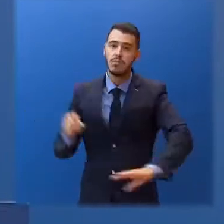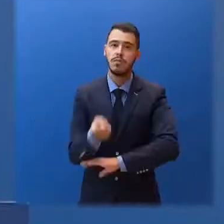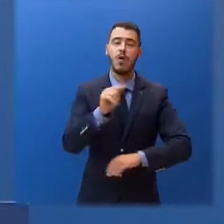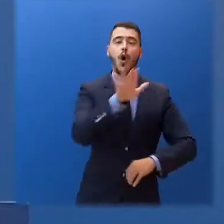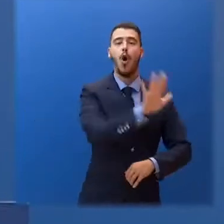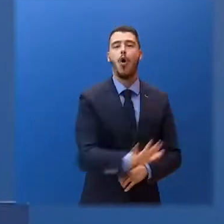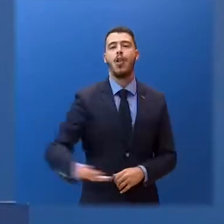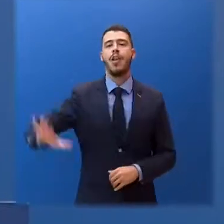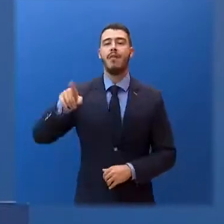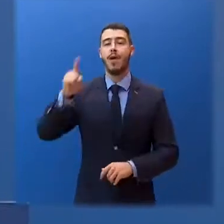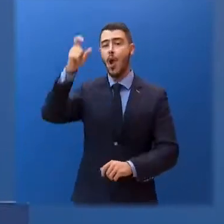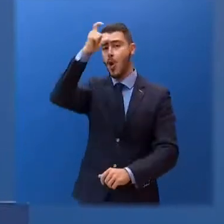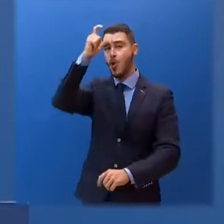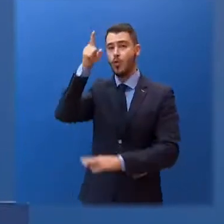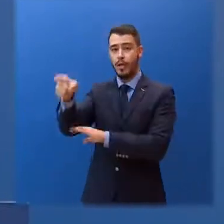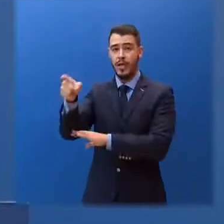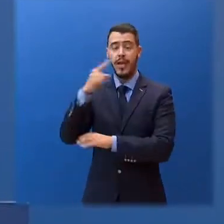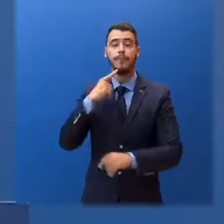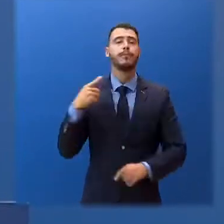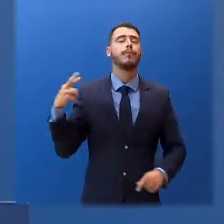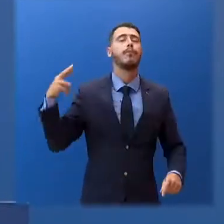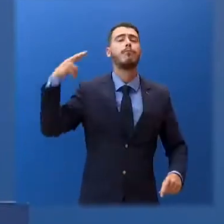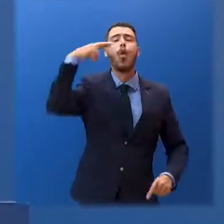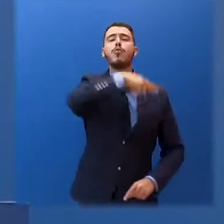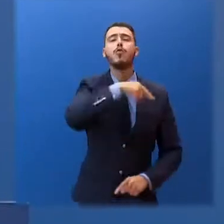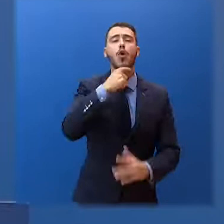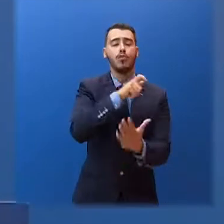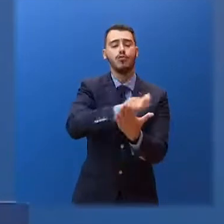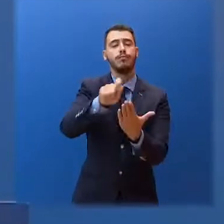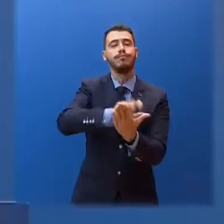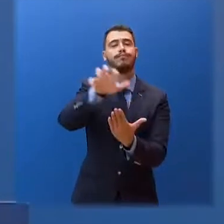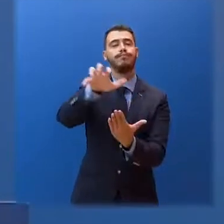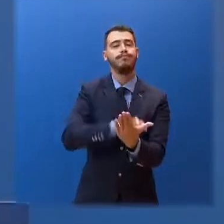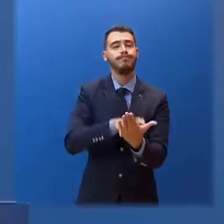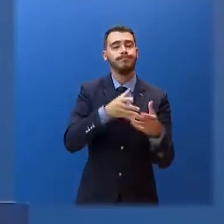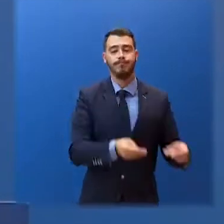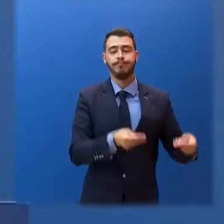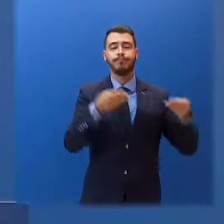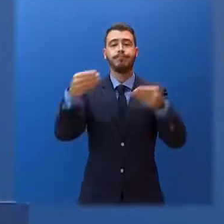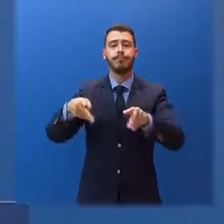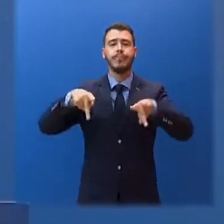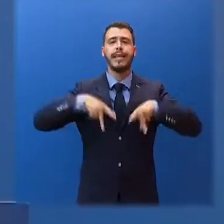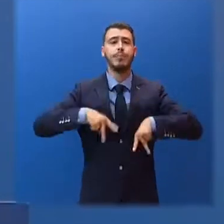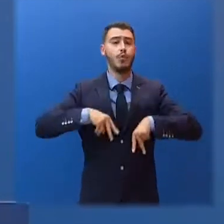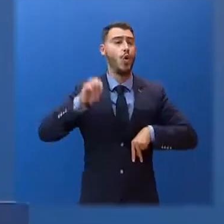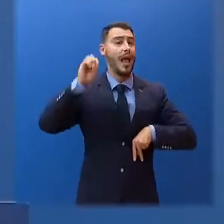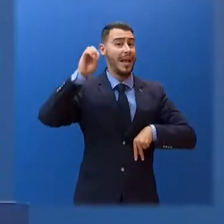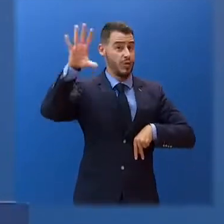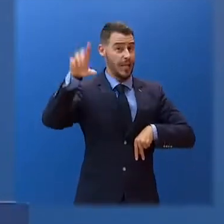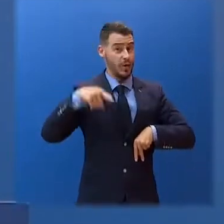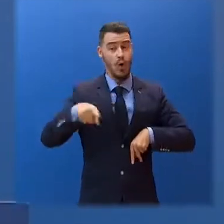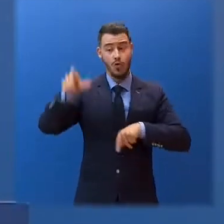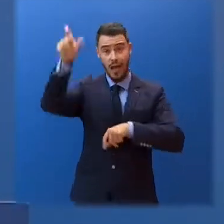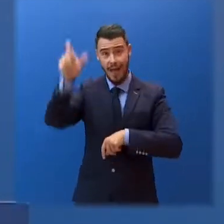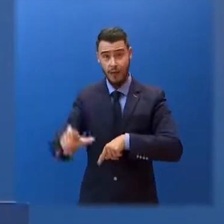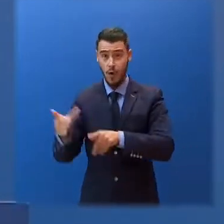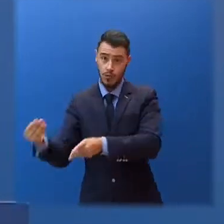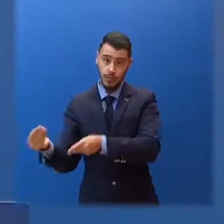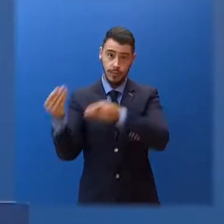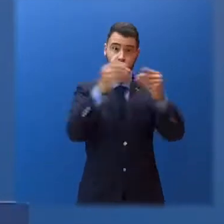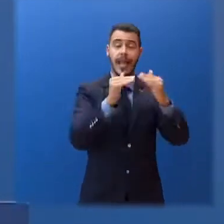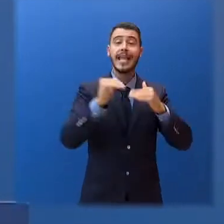Κυριάκος Μητσοτάκης έχει απευθύνει επιστολή, την παρέδωσε ο Υπουργός Εξωτερικών στον Γενικό Γραμματέα του Οργανισμού Ηνωμένων Εθνών, στην